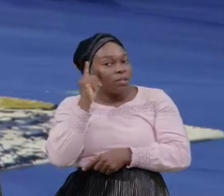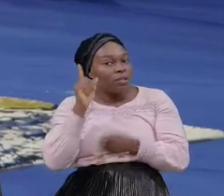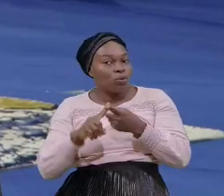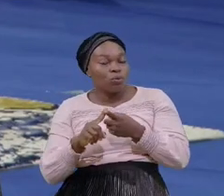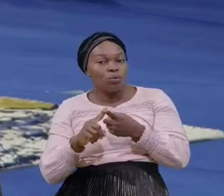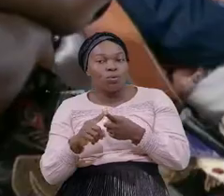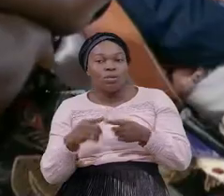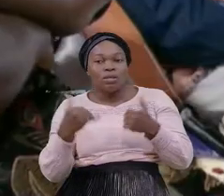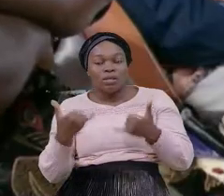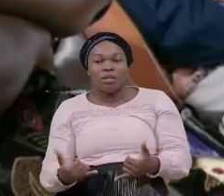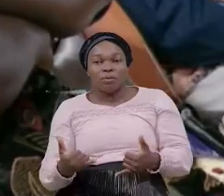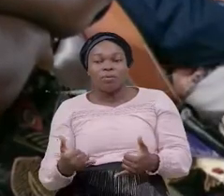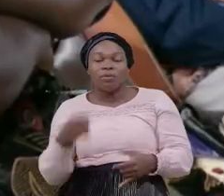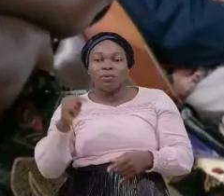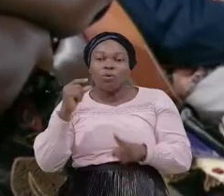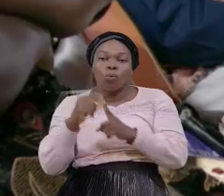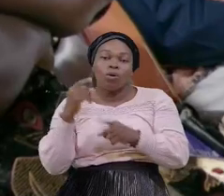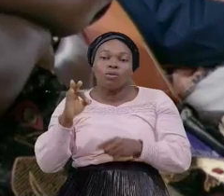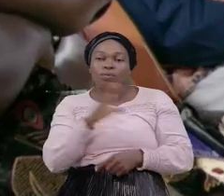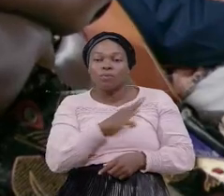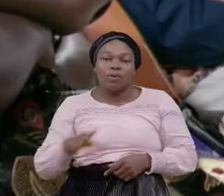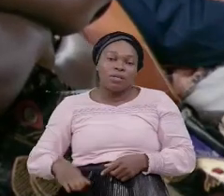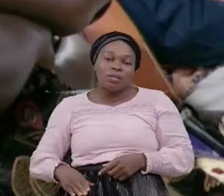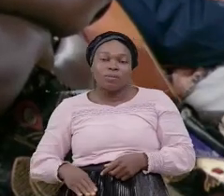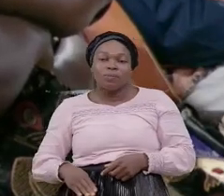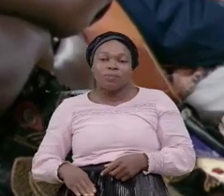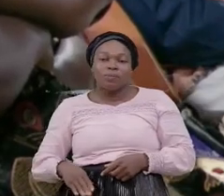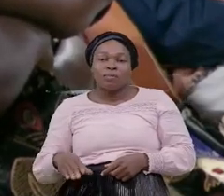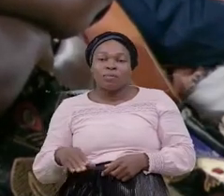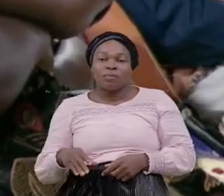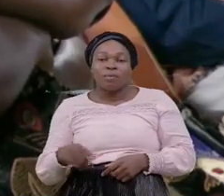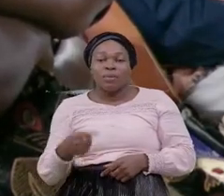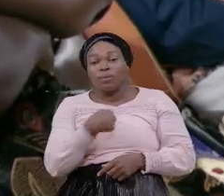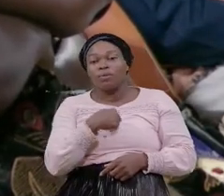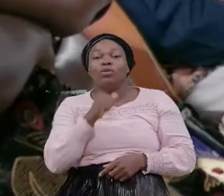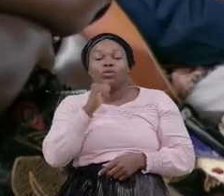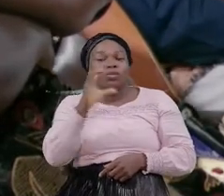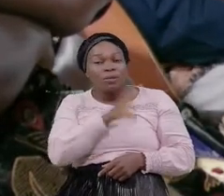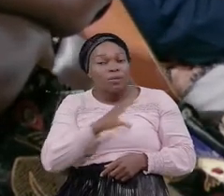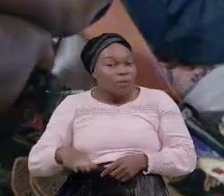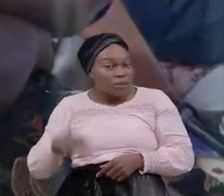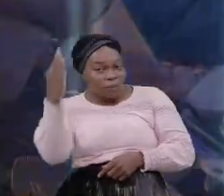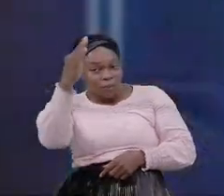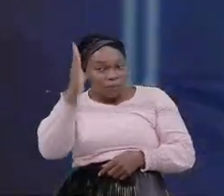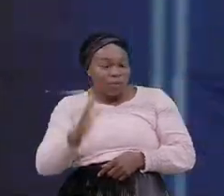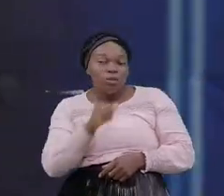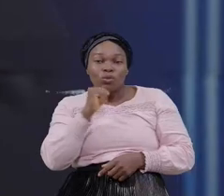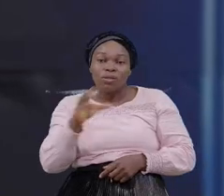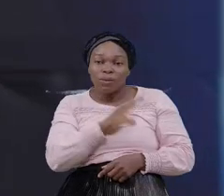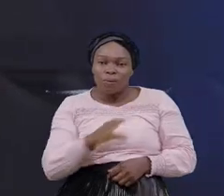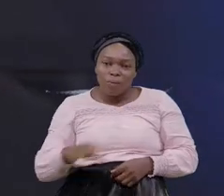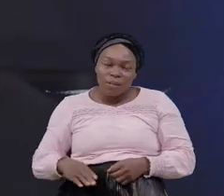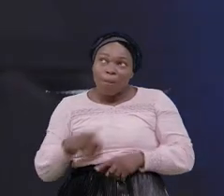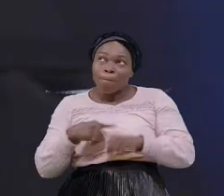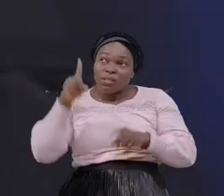la parole de Christ. Je ne suis pas Christ, mais il a donné la parole. Et il dit, voici